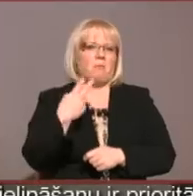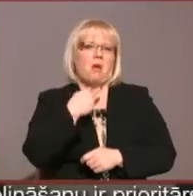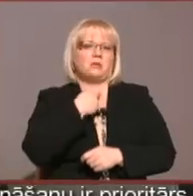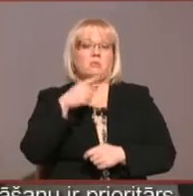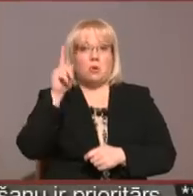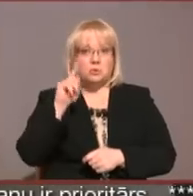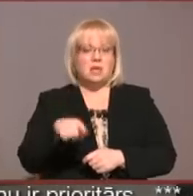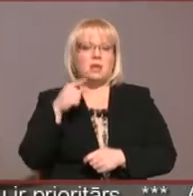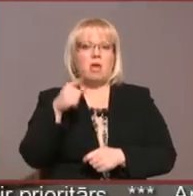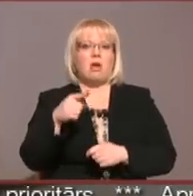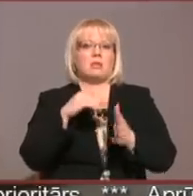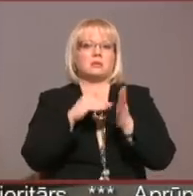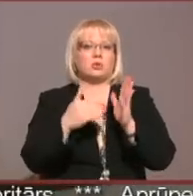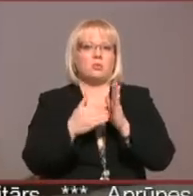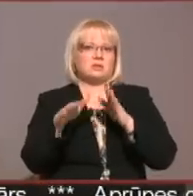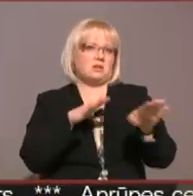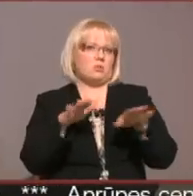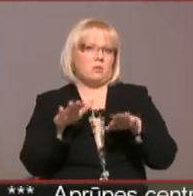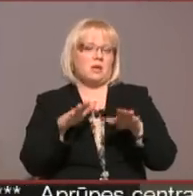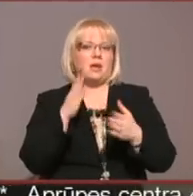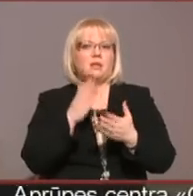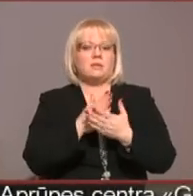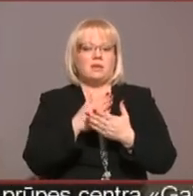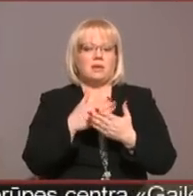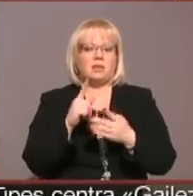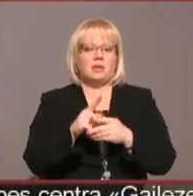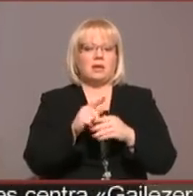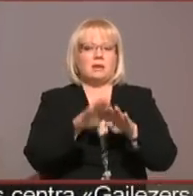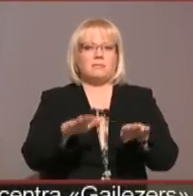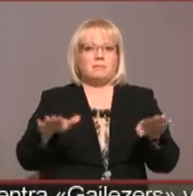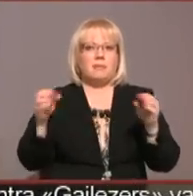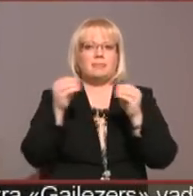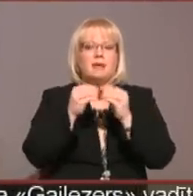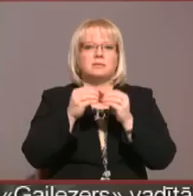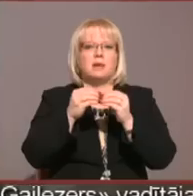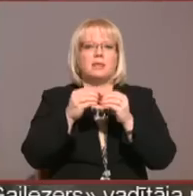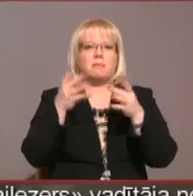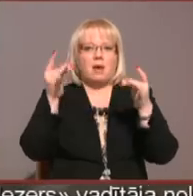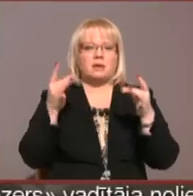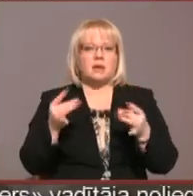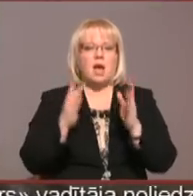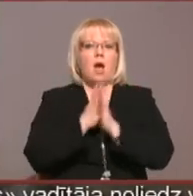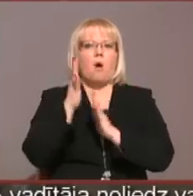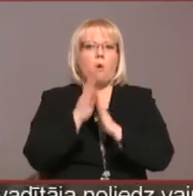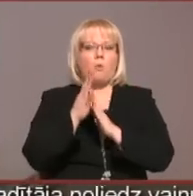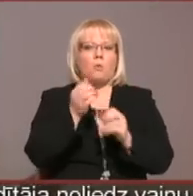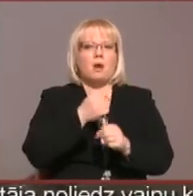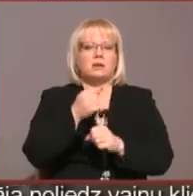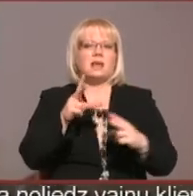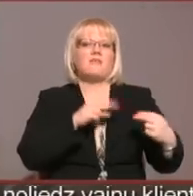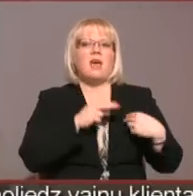un viņa jau zina, kā šādā situācijā rīkoties. Tirgošanā ir izlikti 10 maisiņi ar augu maisījumu, kas it kā paredzēts